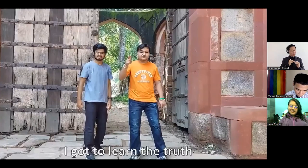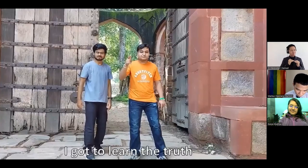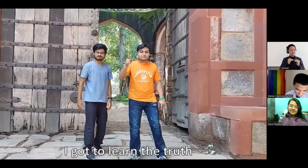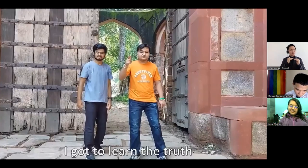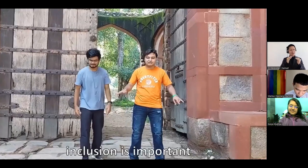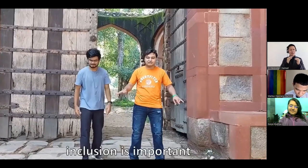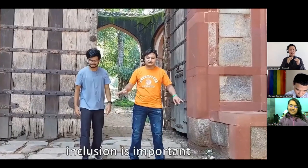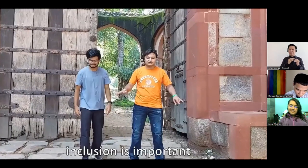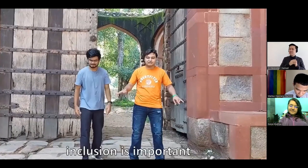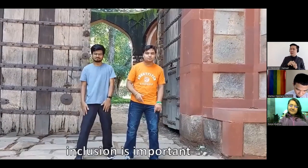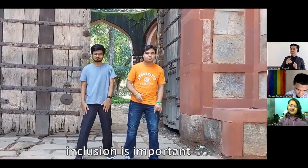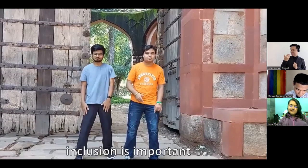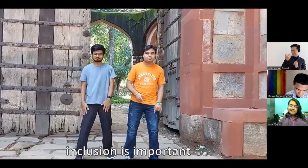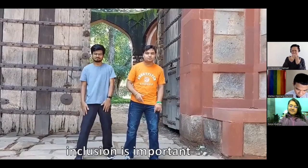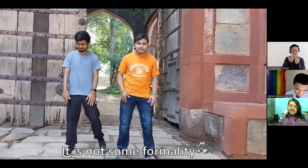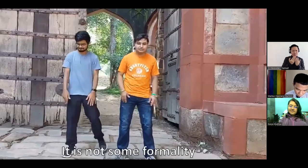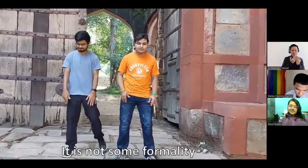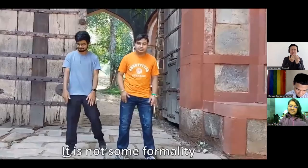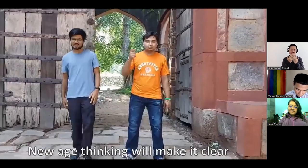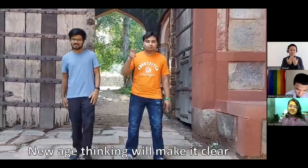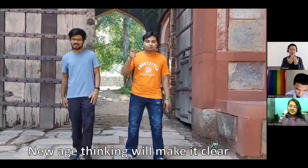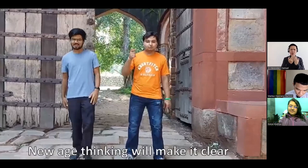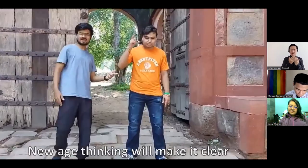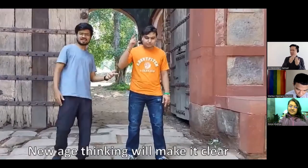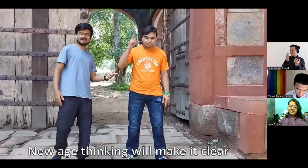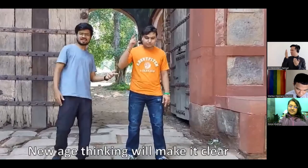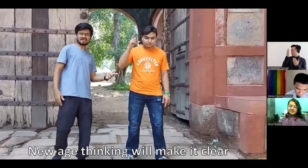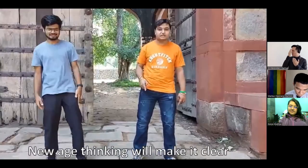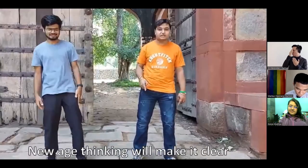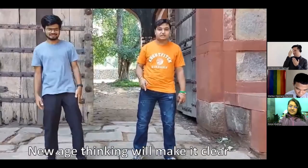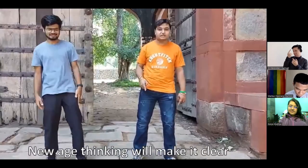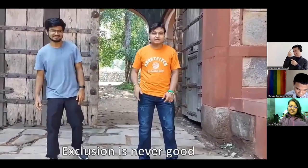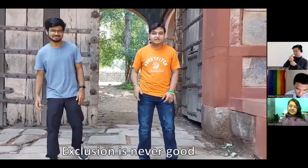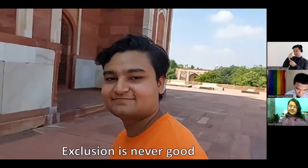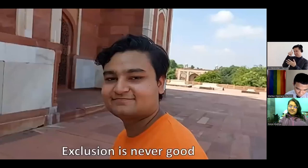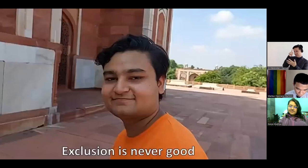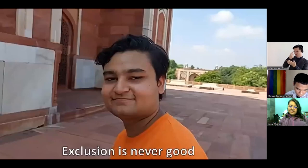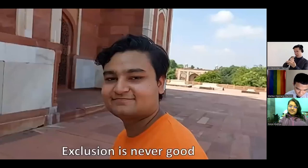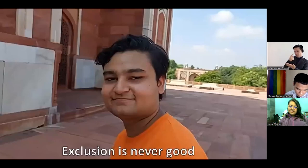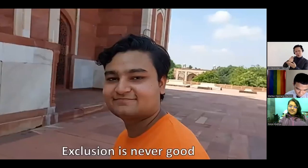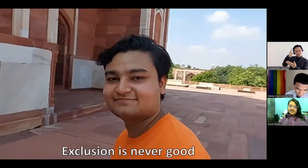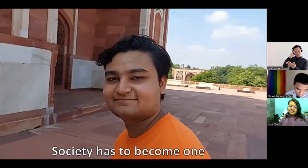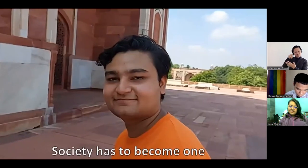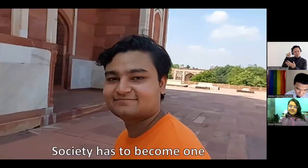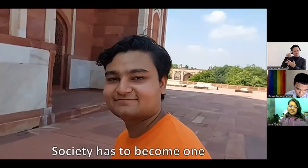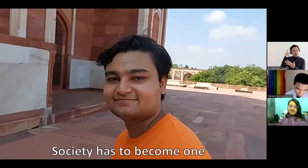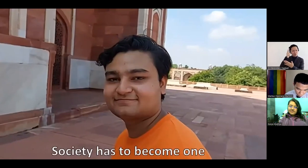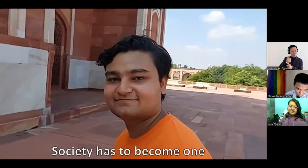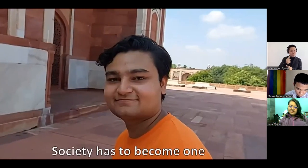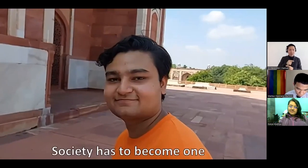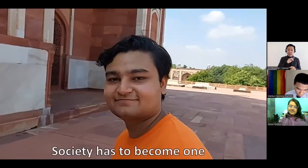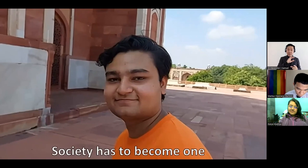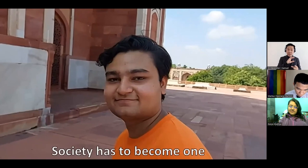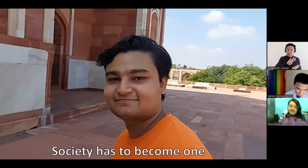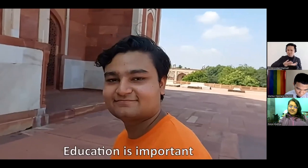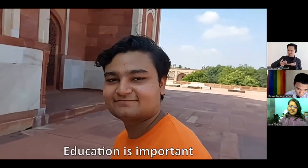आई इंक्लूजन है ज़रूरी ना समझो इसको मजबूरी नहीं सोच से हम सबको समझाएंगे यह सा ना लगा यह सा सोसाइटी